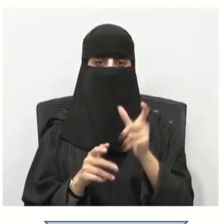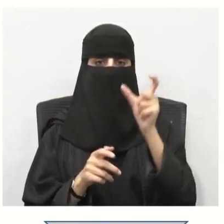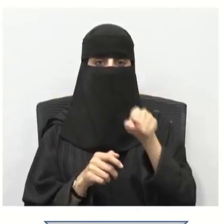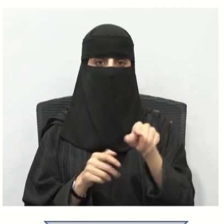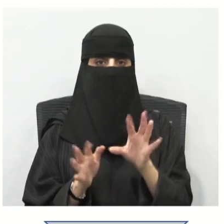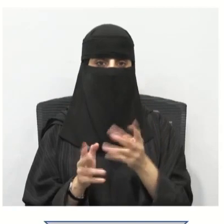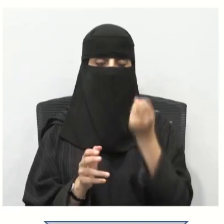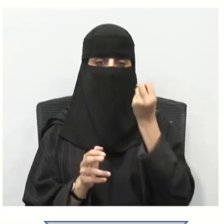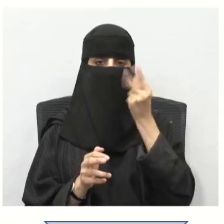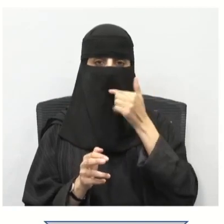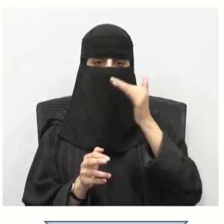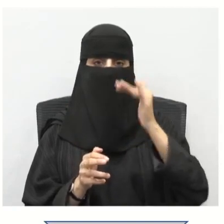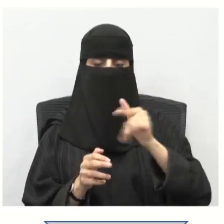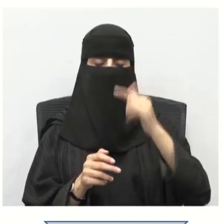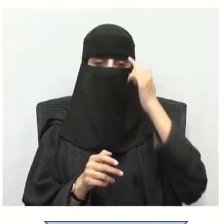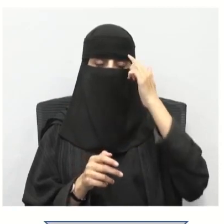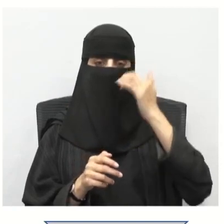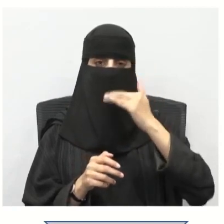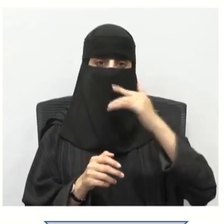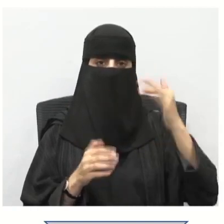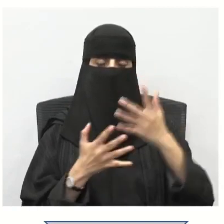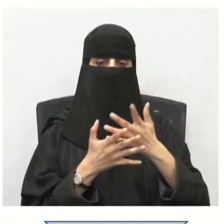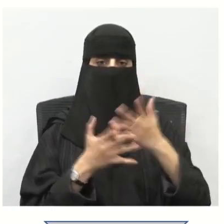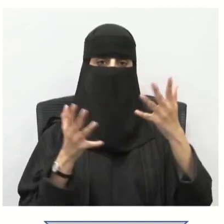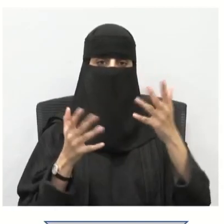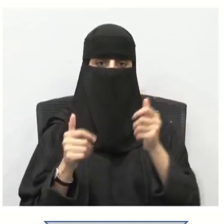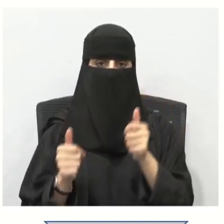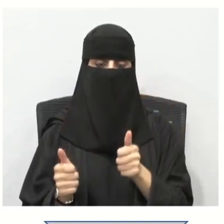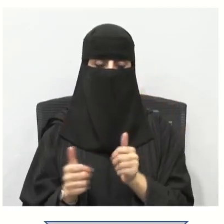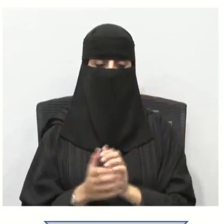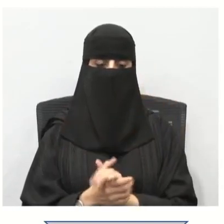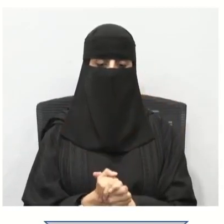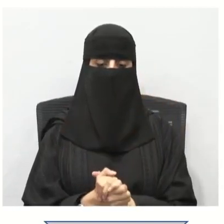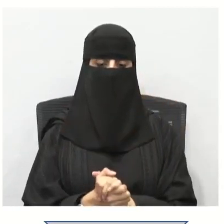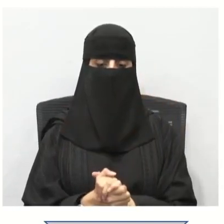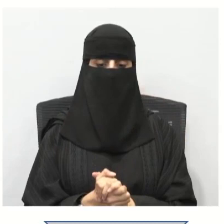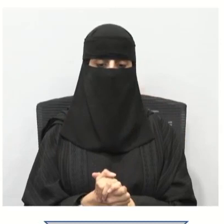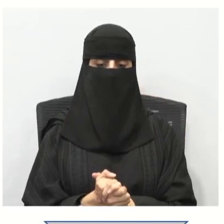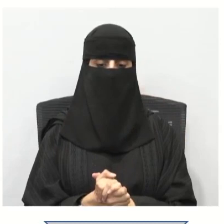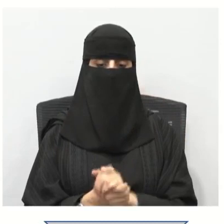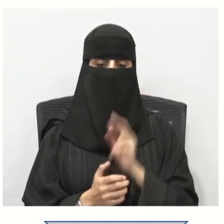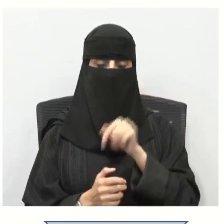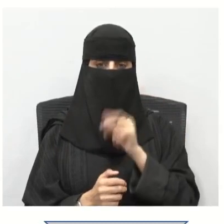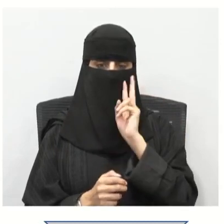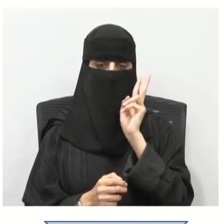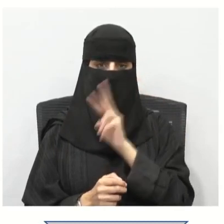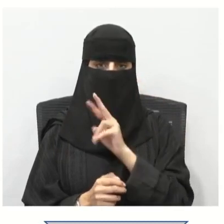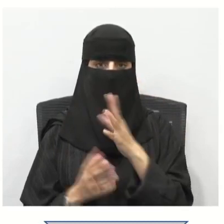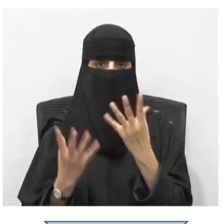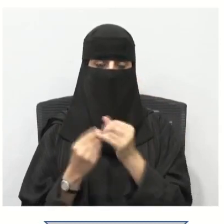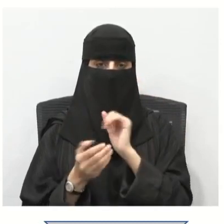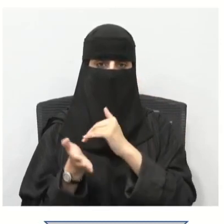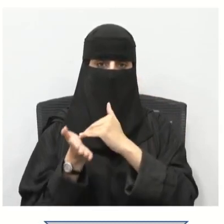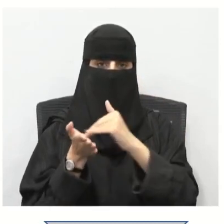غير احلام كب احلام كبير اي هنا هنا يا اصدقاء في